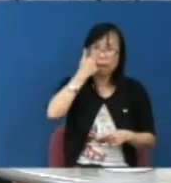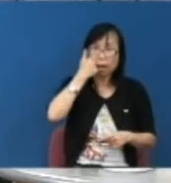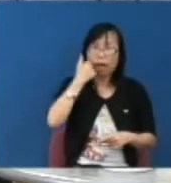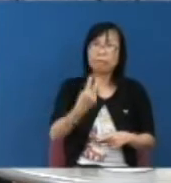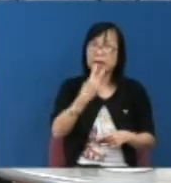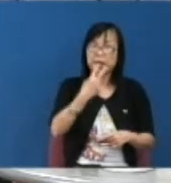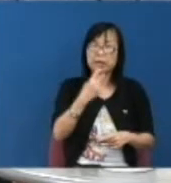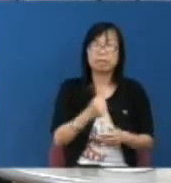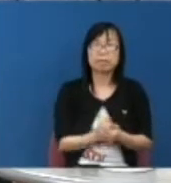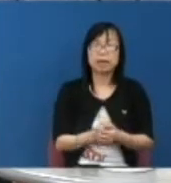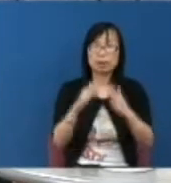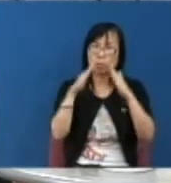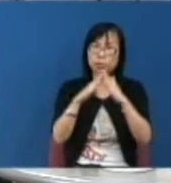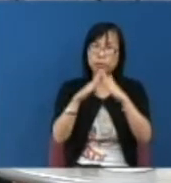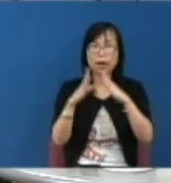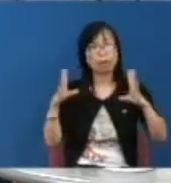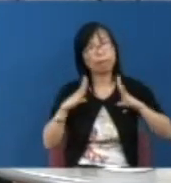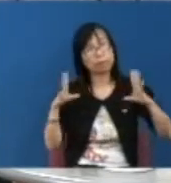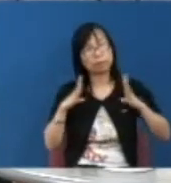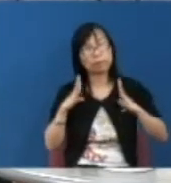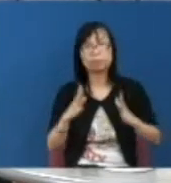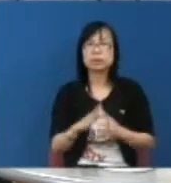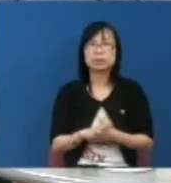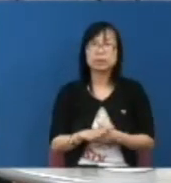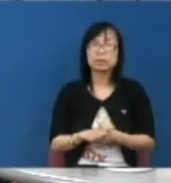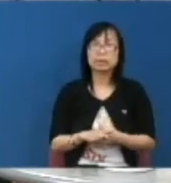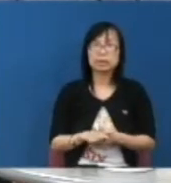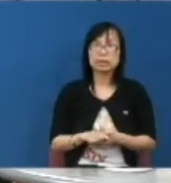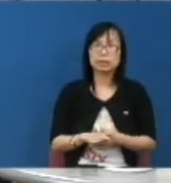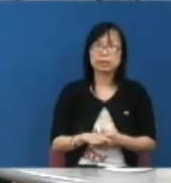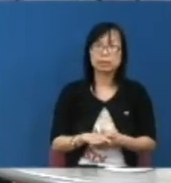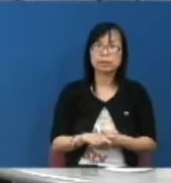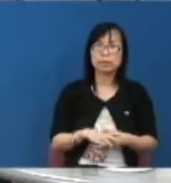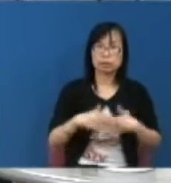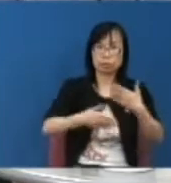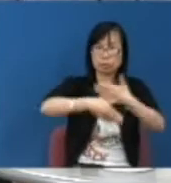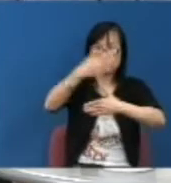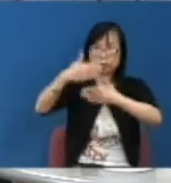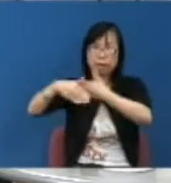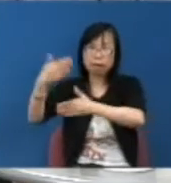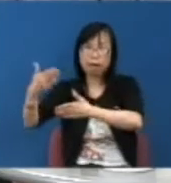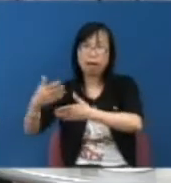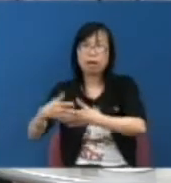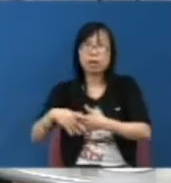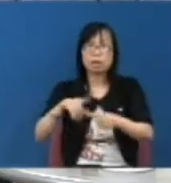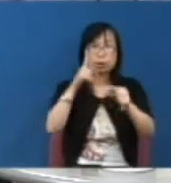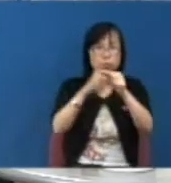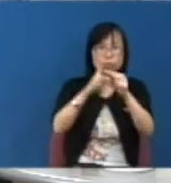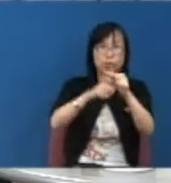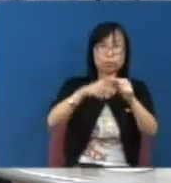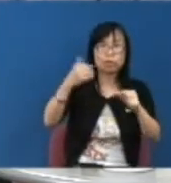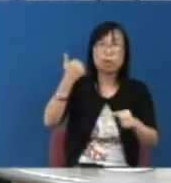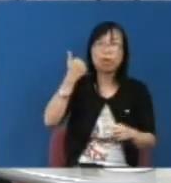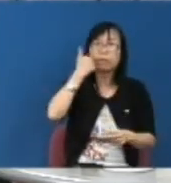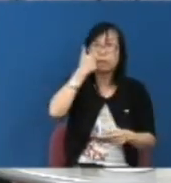或者他是來享受呢，而引致那個大廈的冷氣很多時候都用中央冷氣，就